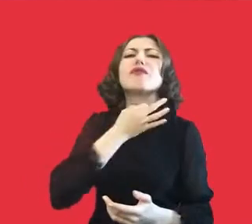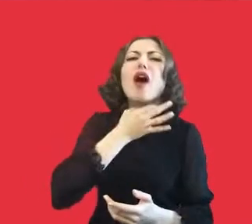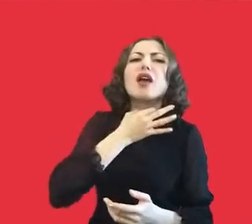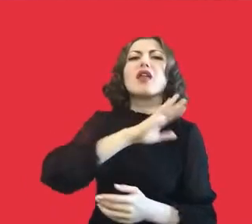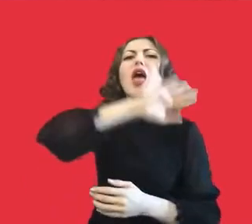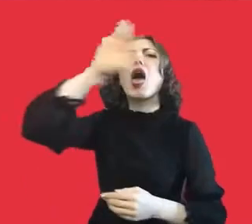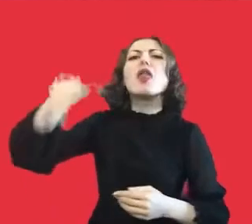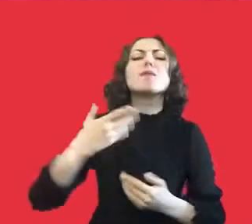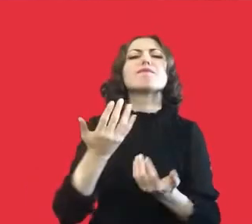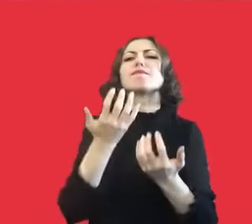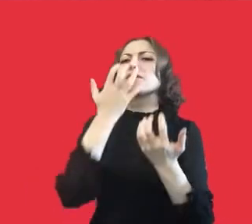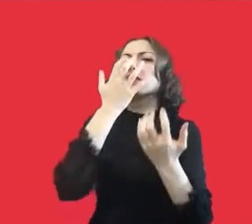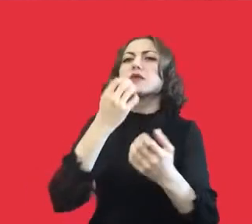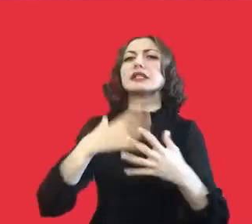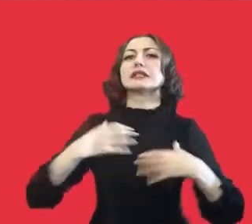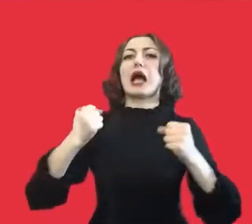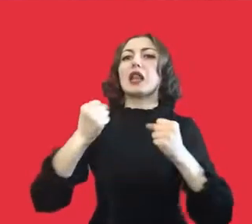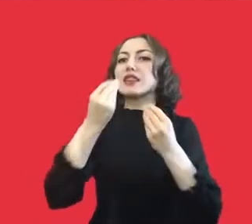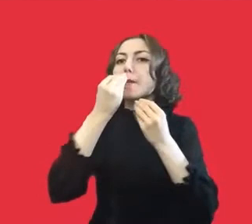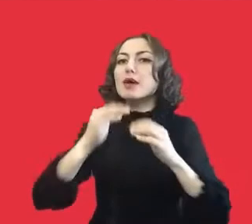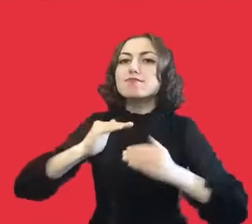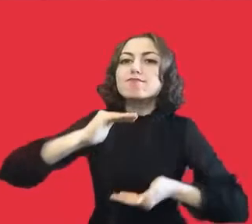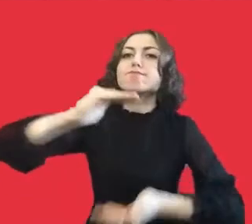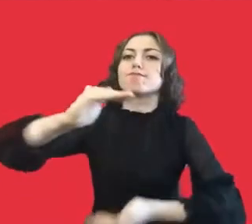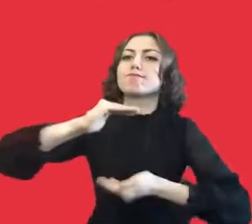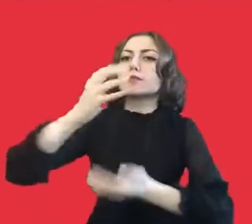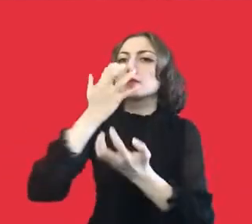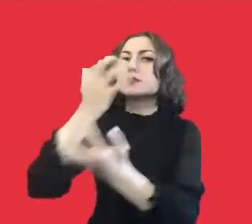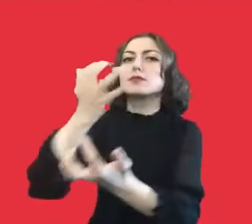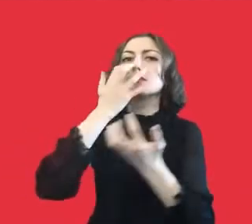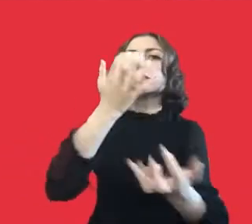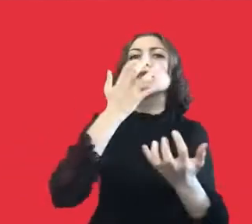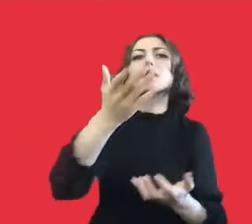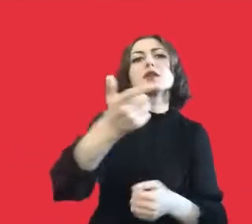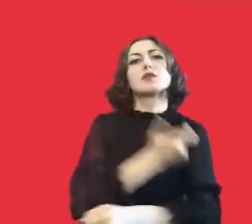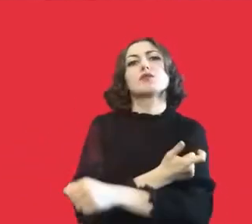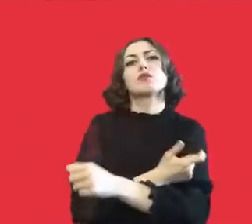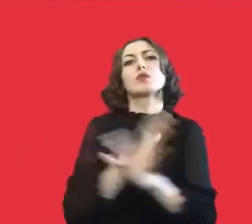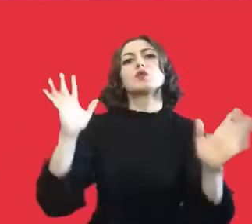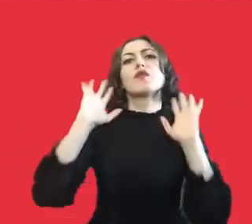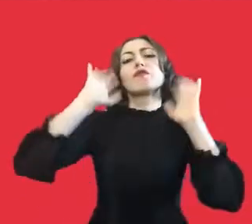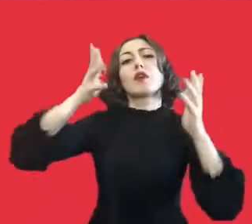sağlık yardımı ulaştırmak gibi önemli roller üstleniyor Kızılay ilk kurulduğu günden bu yana.